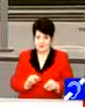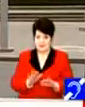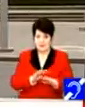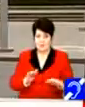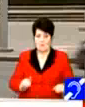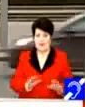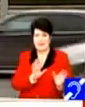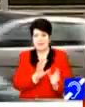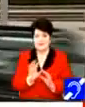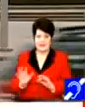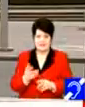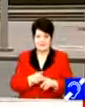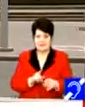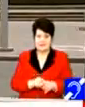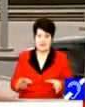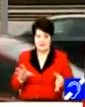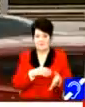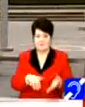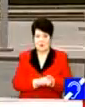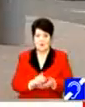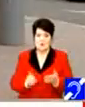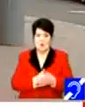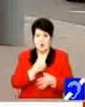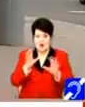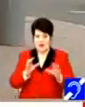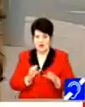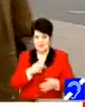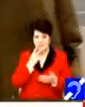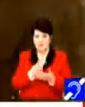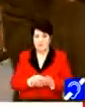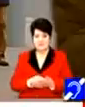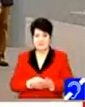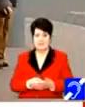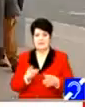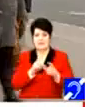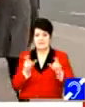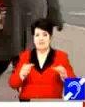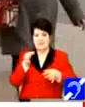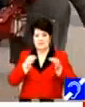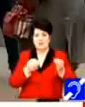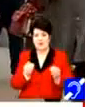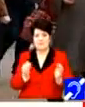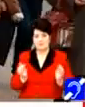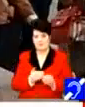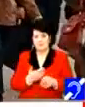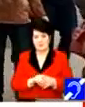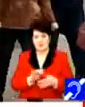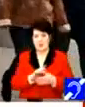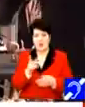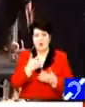pensiei de întreținere sau partajul averii comune. Noua lege este prevăzută pentru a ușura sarcina instanțelor de judecată și organelor de stare